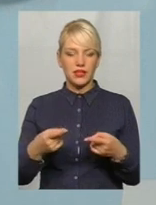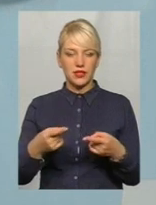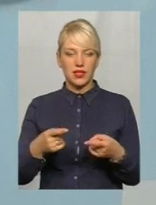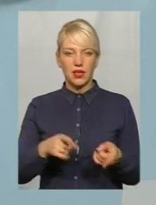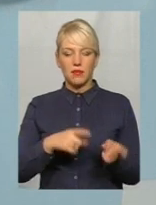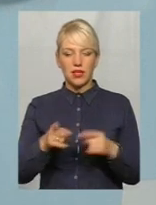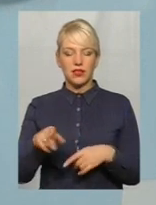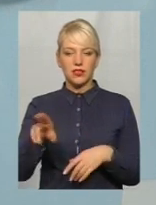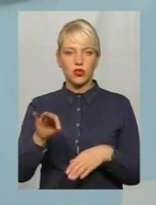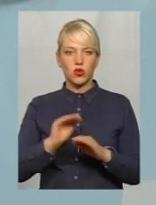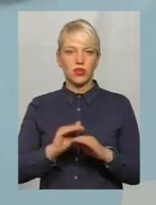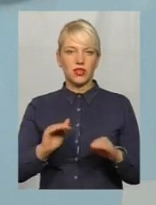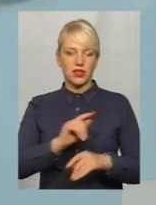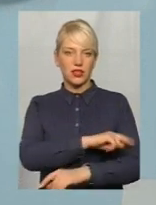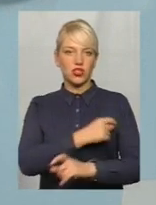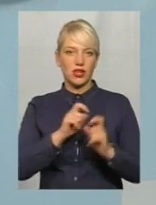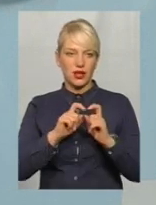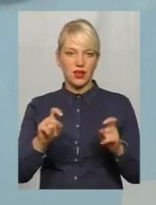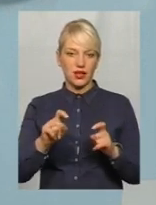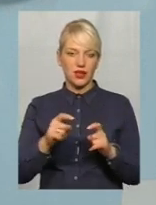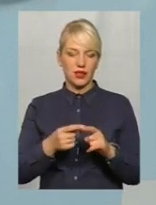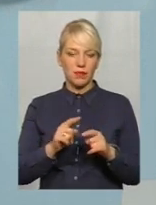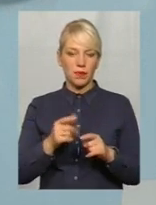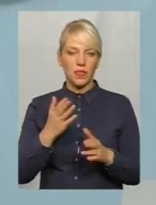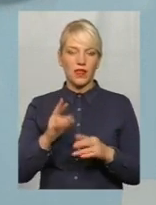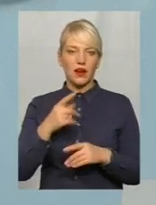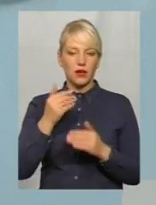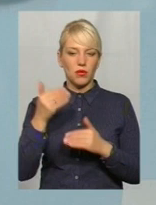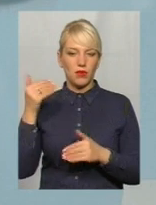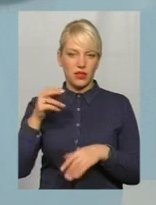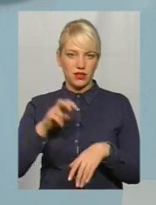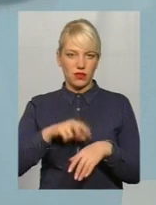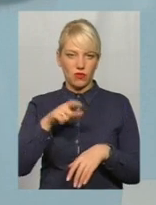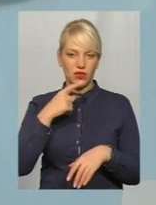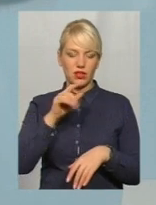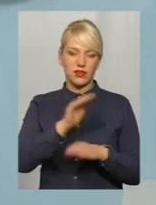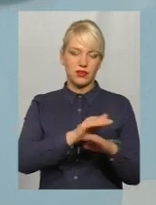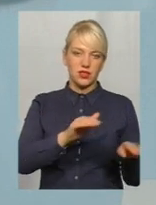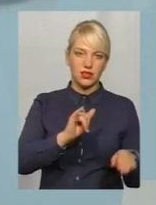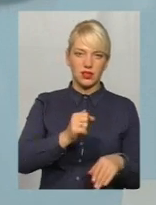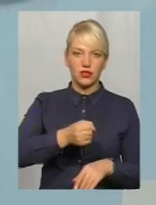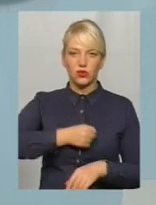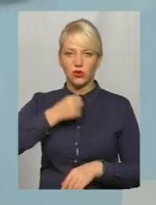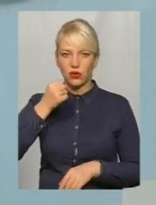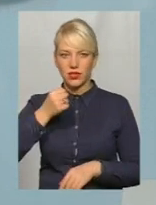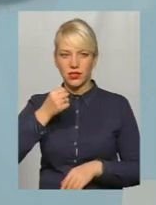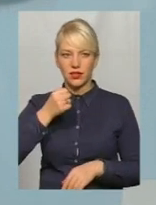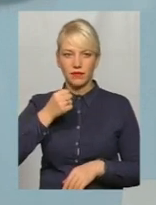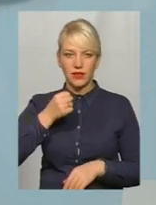дитячої лікарні. Там, от як попередній слухач казав, що і діти, і дорослі.